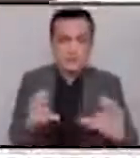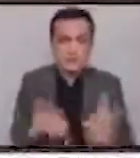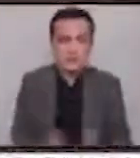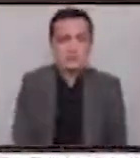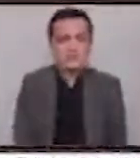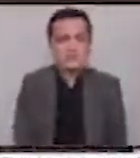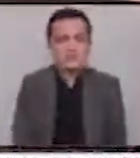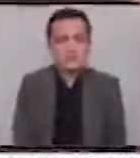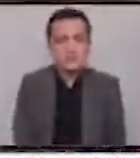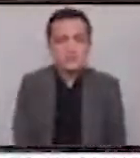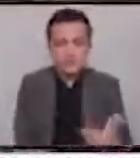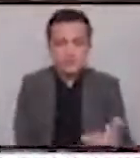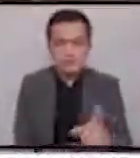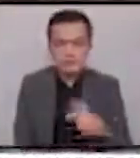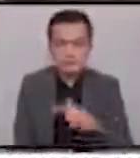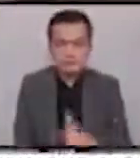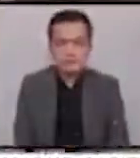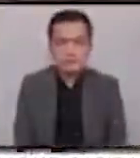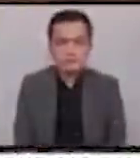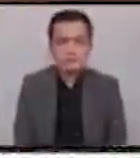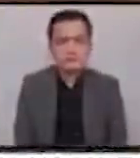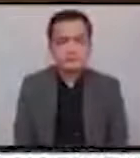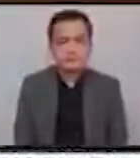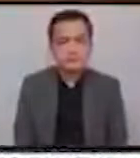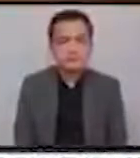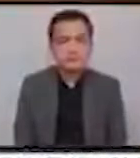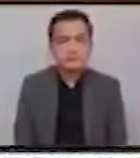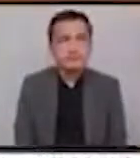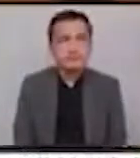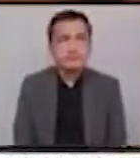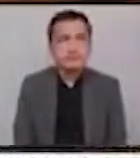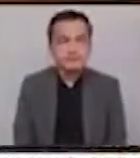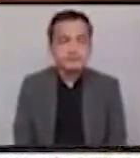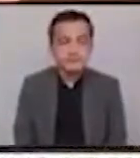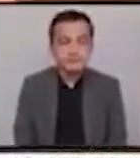Garcia, para sa Morning Show ng Bayan, Rise and Shine Pilipinas.